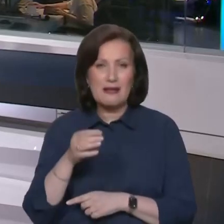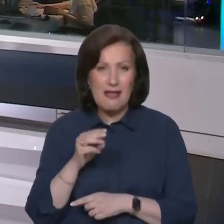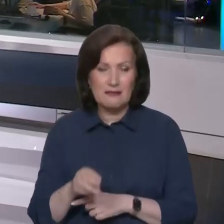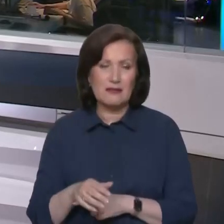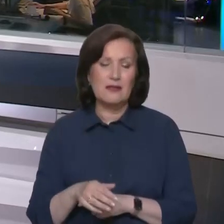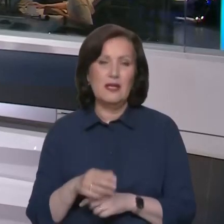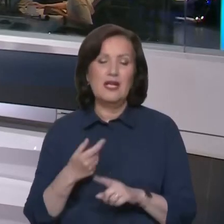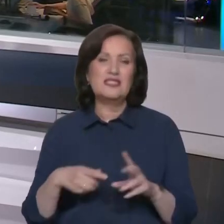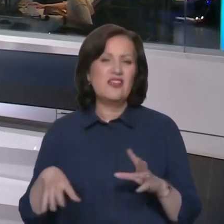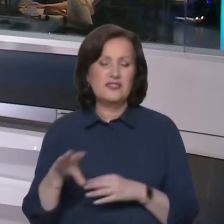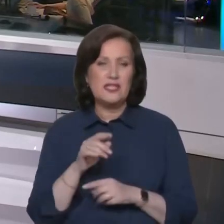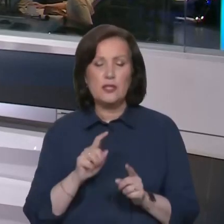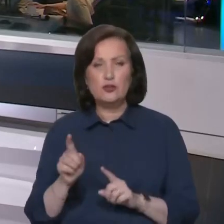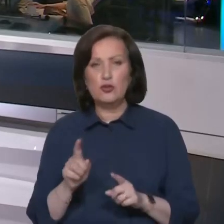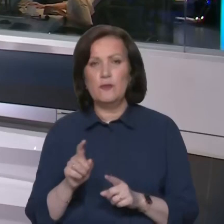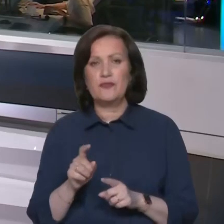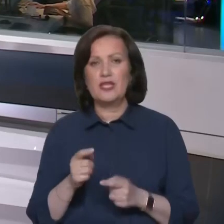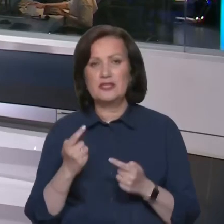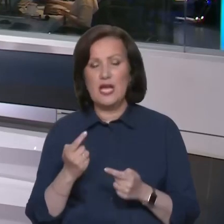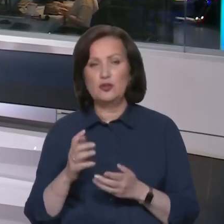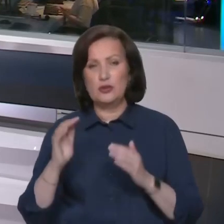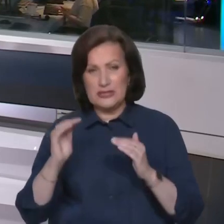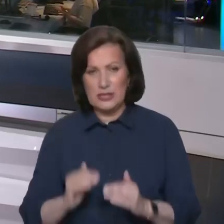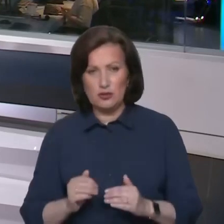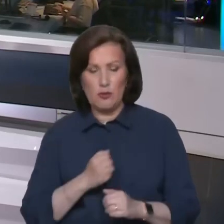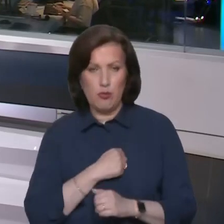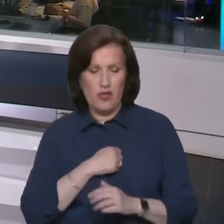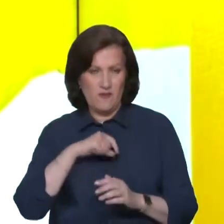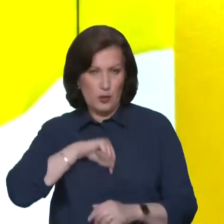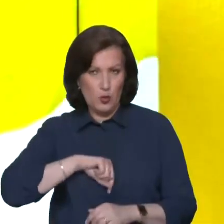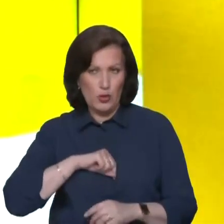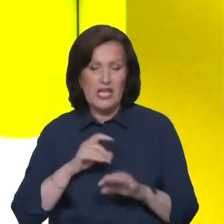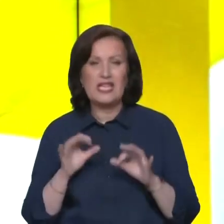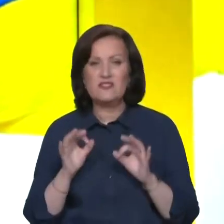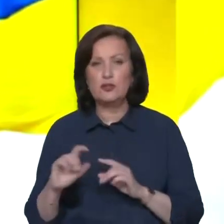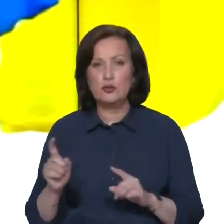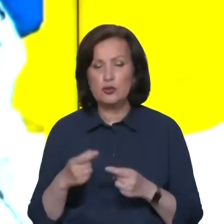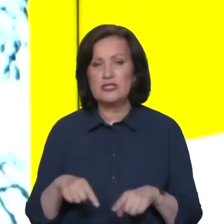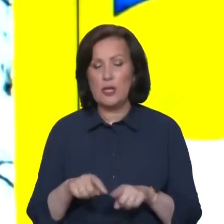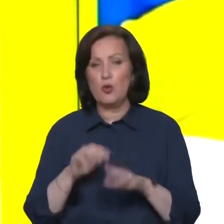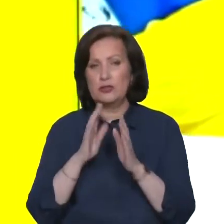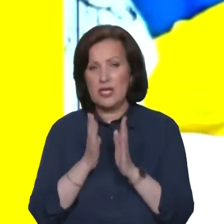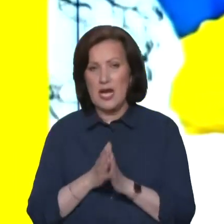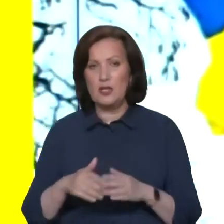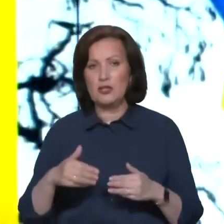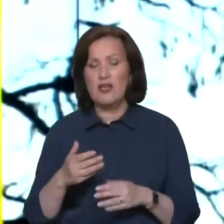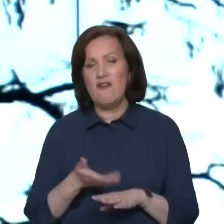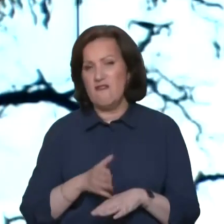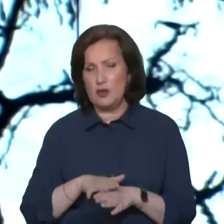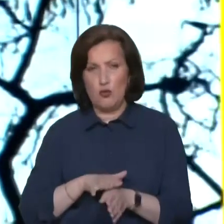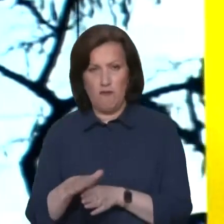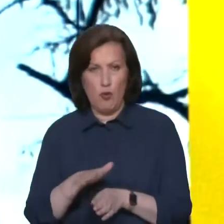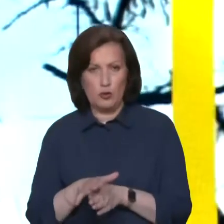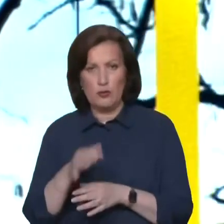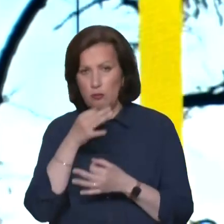Storm Shadow – це все те, що значно знижує їхній бойовий дух. І, звичайно, що із такою загальною тенденцією важко